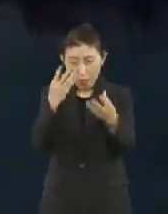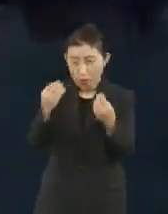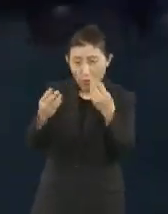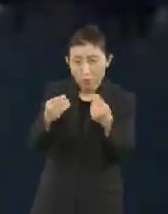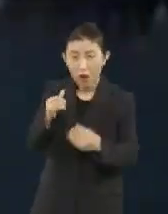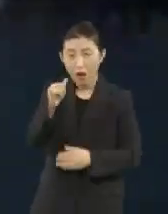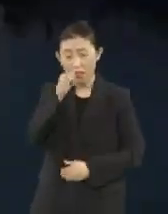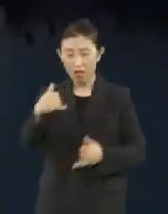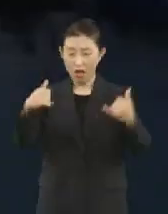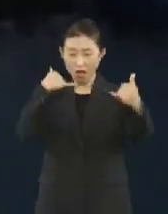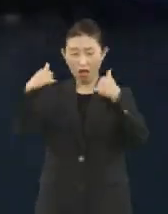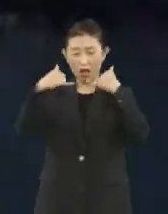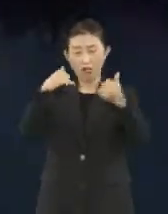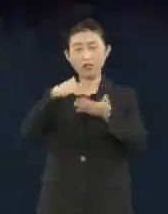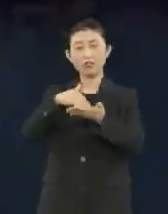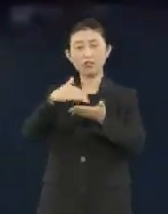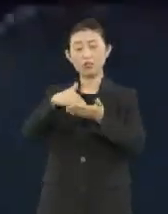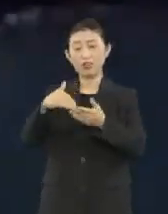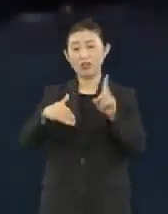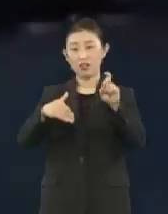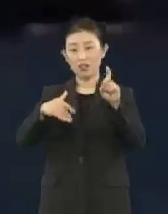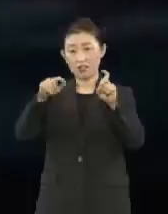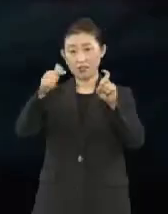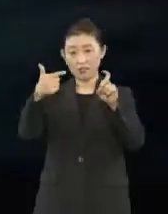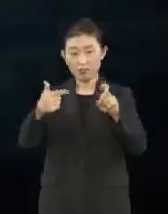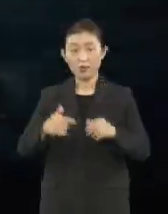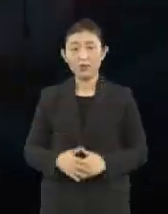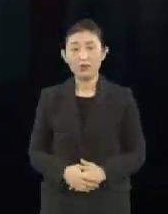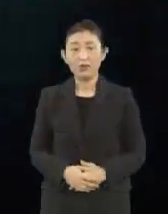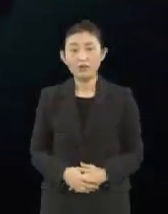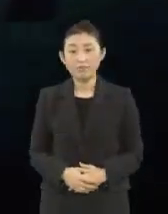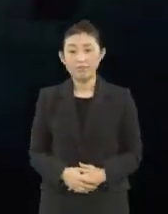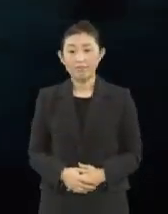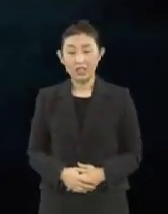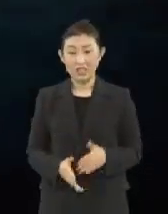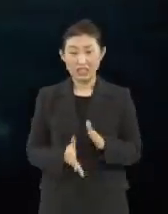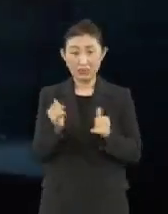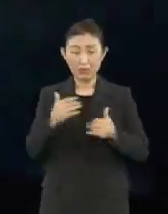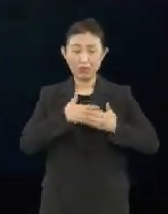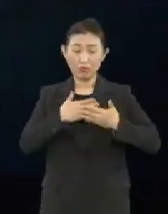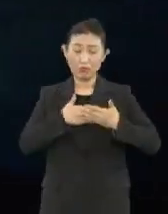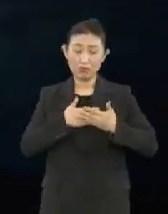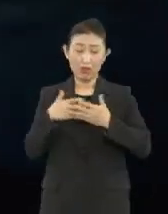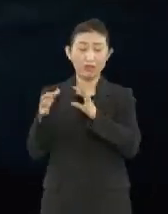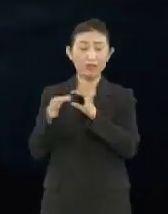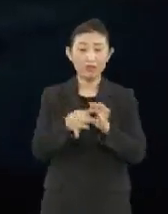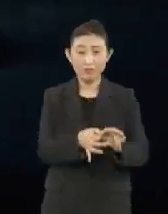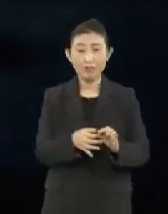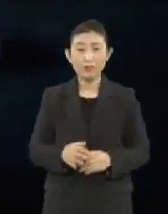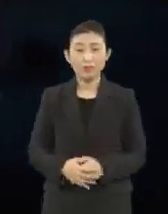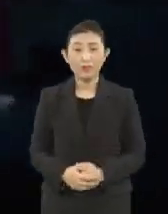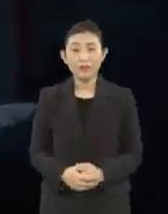멧돼지 가 나타났다는 신고가 모두 11건 접수되는 등 시민들의 불안이 이어졌습니다